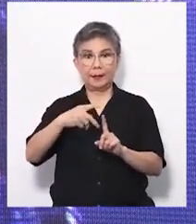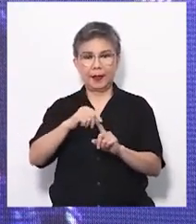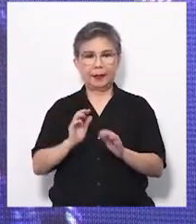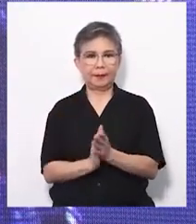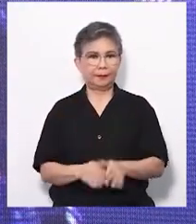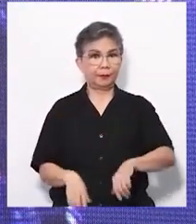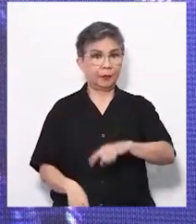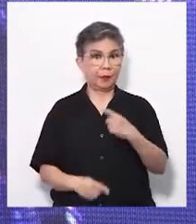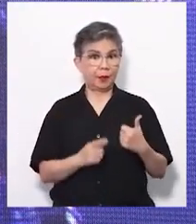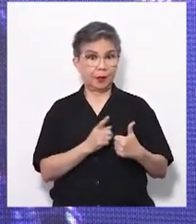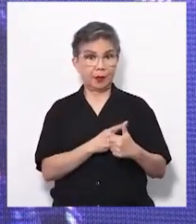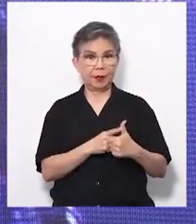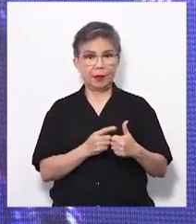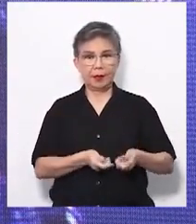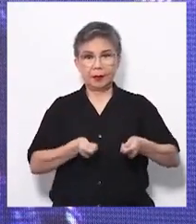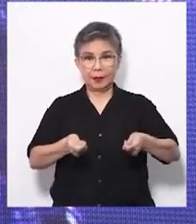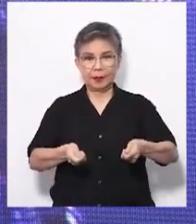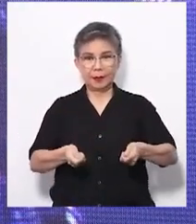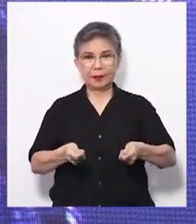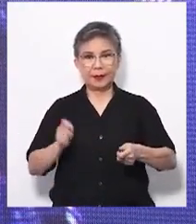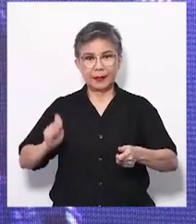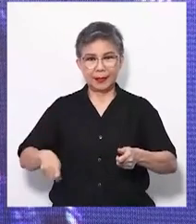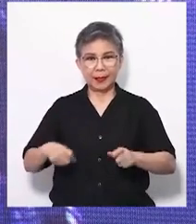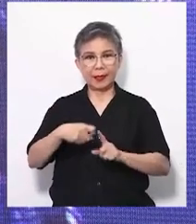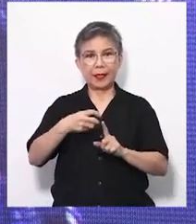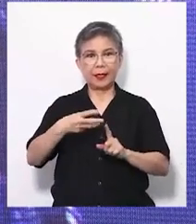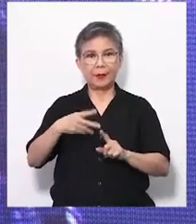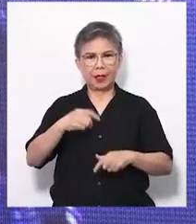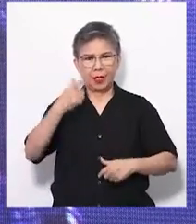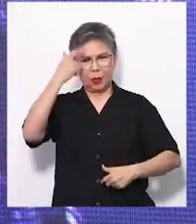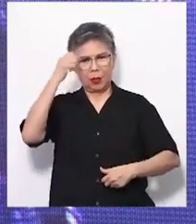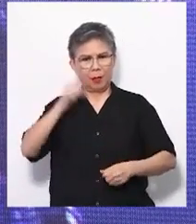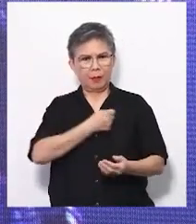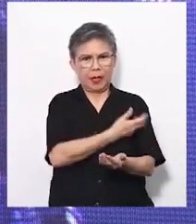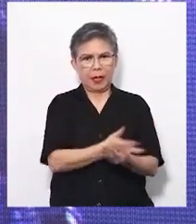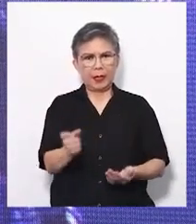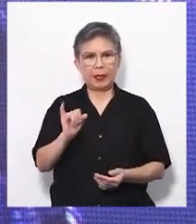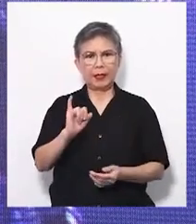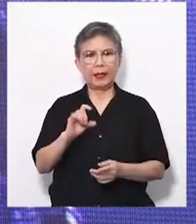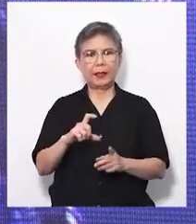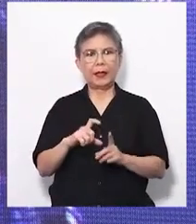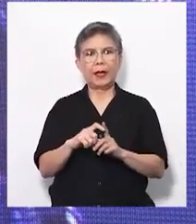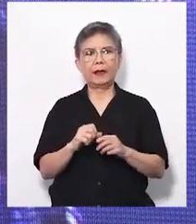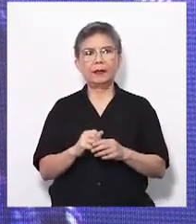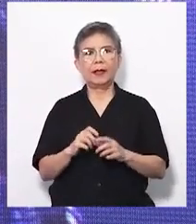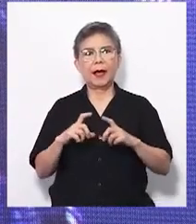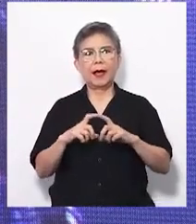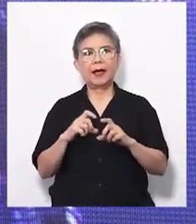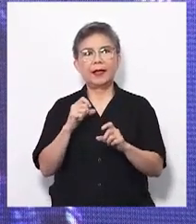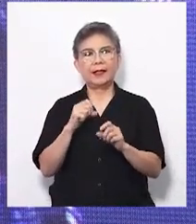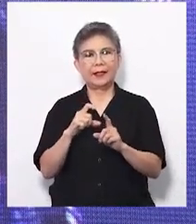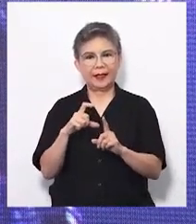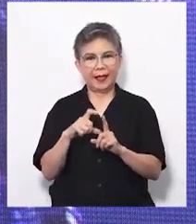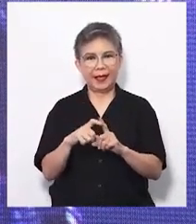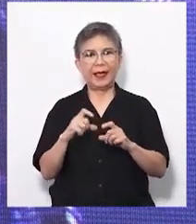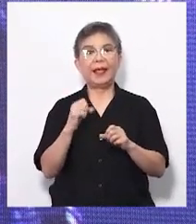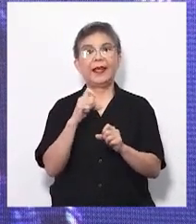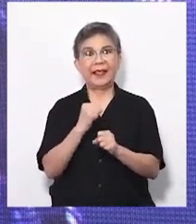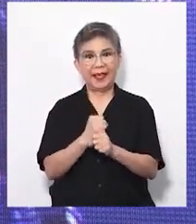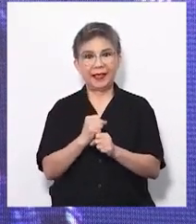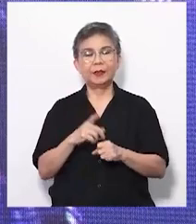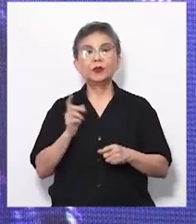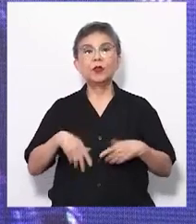pertama hasil sidang KKP dengan terduga pelanggar telah